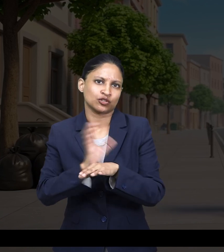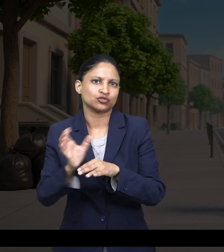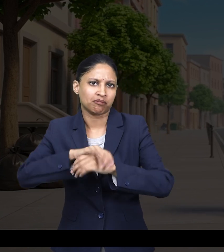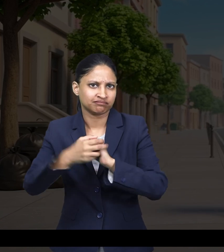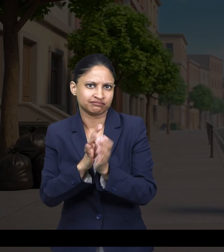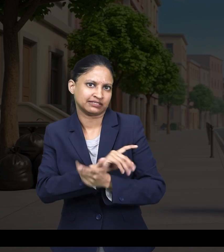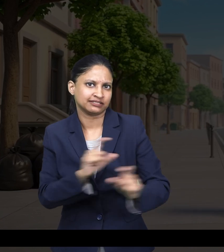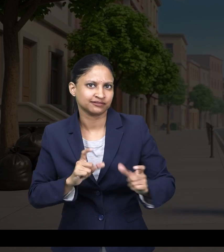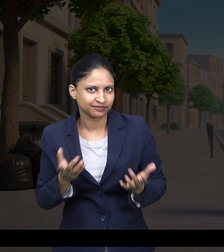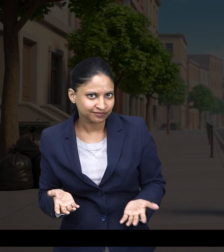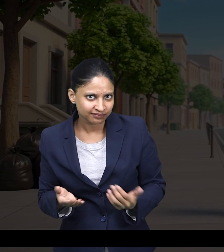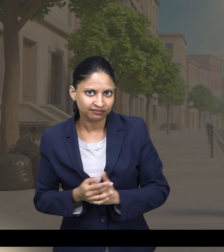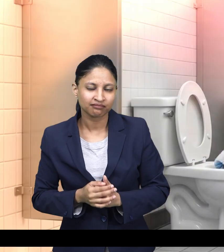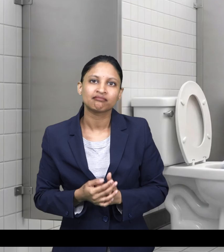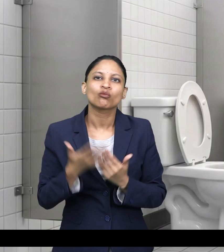साबण.